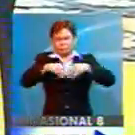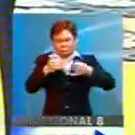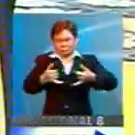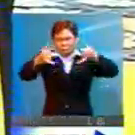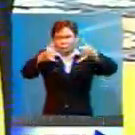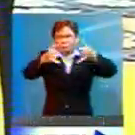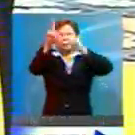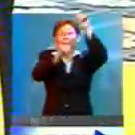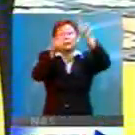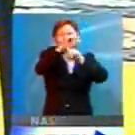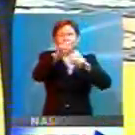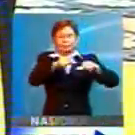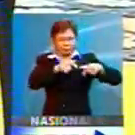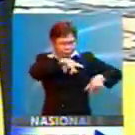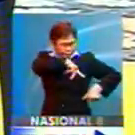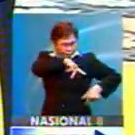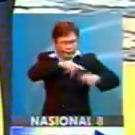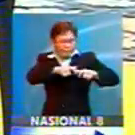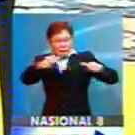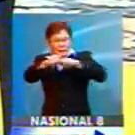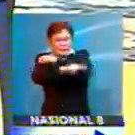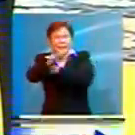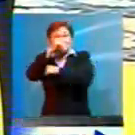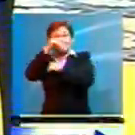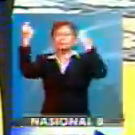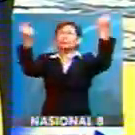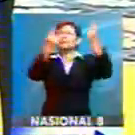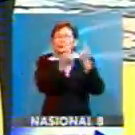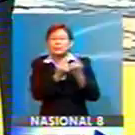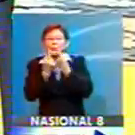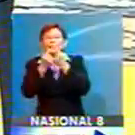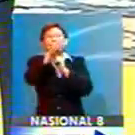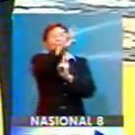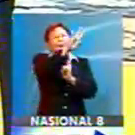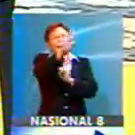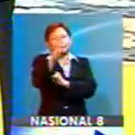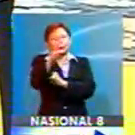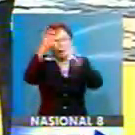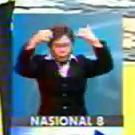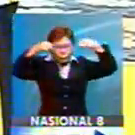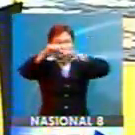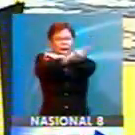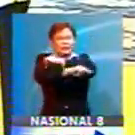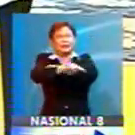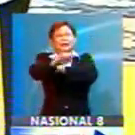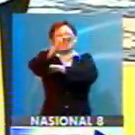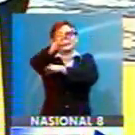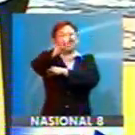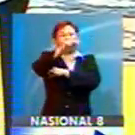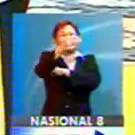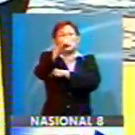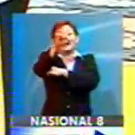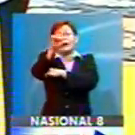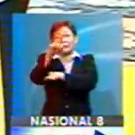darjah, bintang dan pingat kebesaran negeri Melaka sempena hari jadi ke-76 yang dipertua negeri Tun Muhammad Khalil